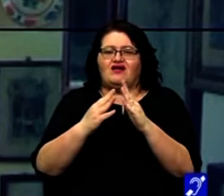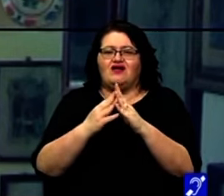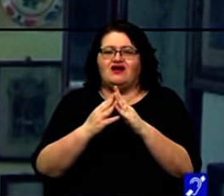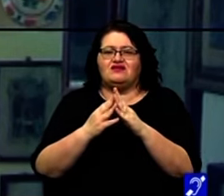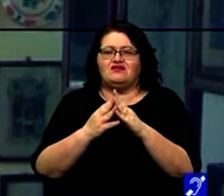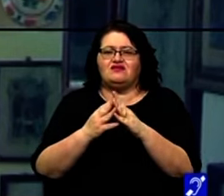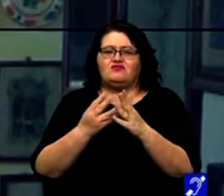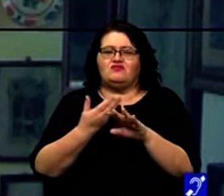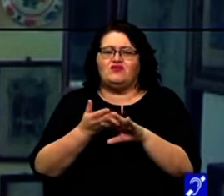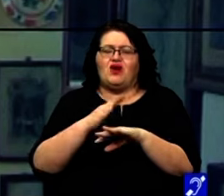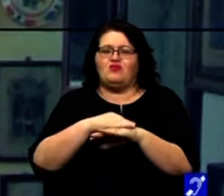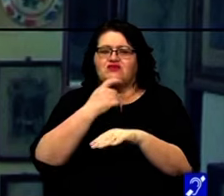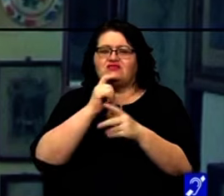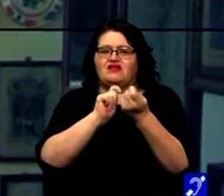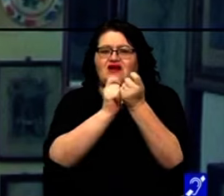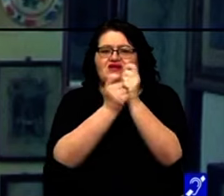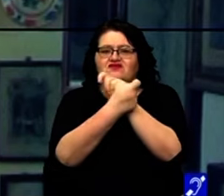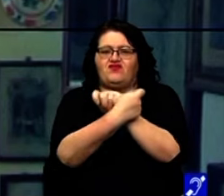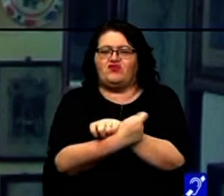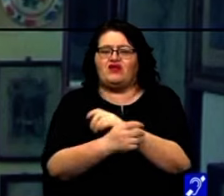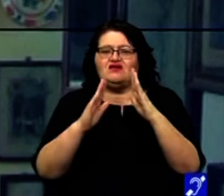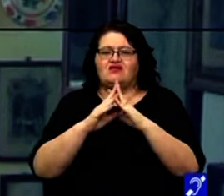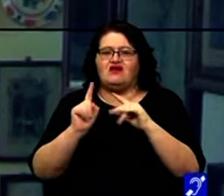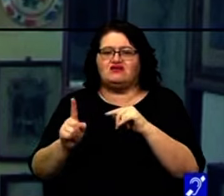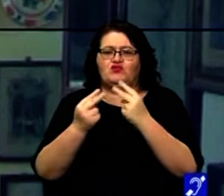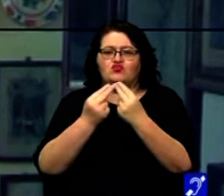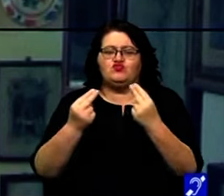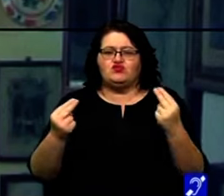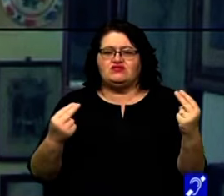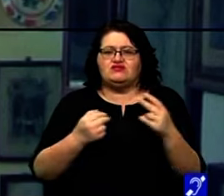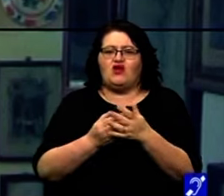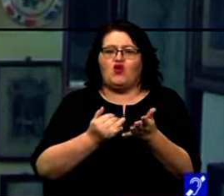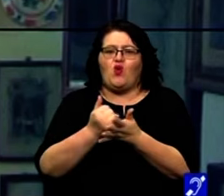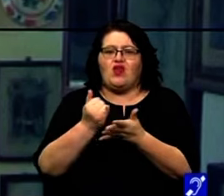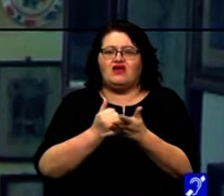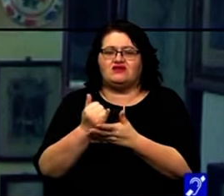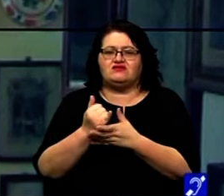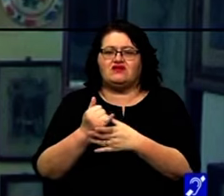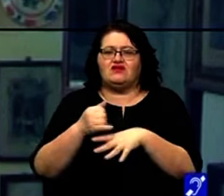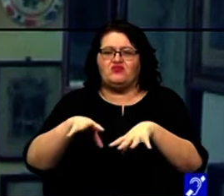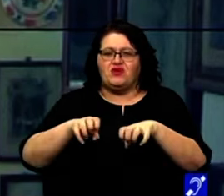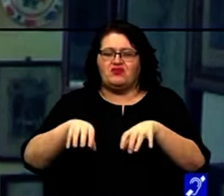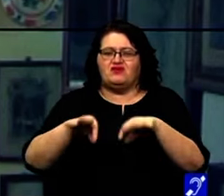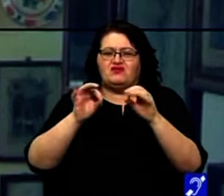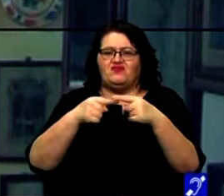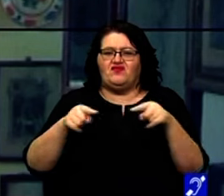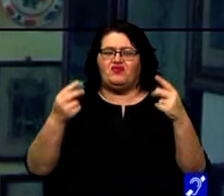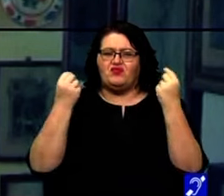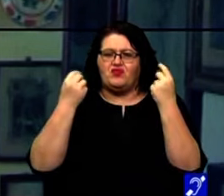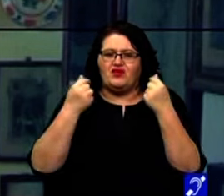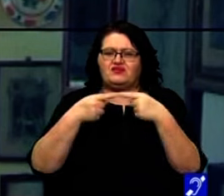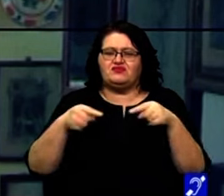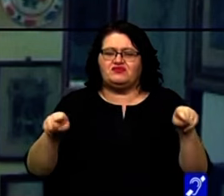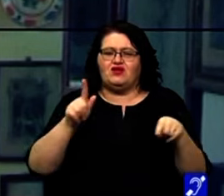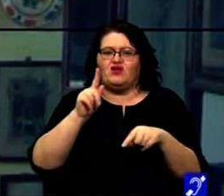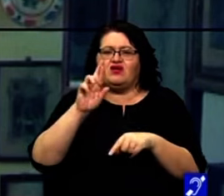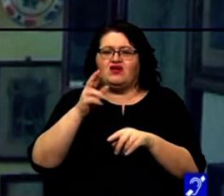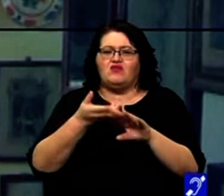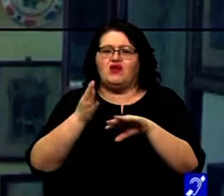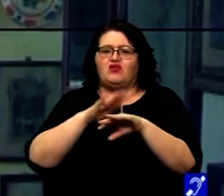urmă cu 10 de ani și-a transformat propria locuință în muzeu. Colecția de arheologie și etnologie a lui Gheorghe Rancu numără